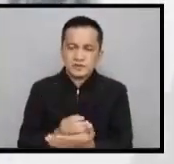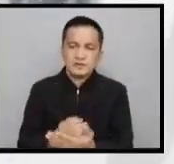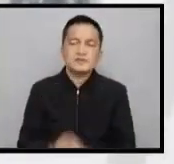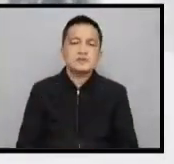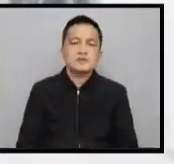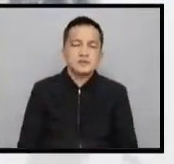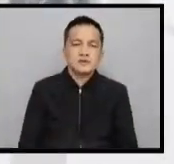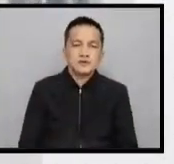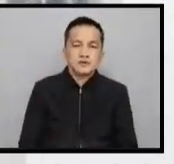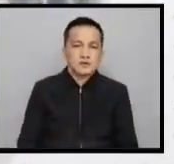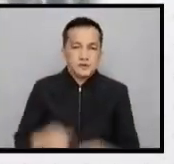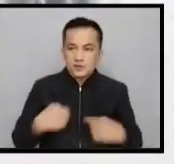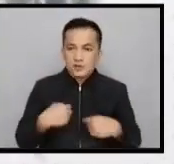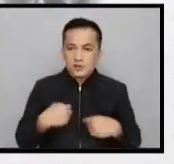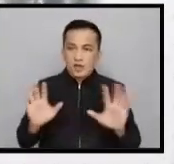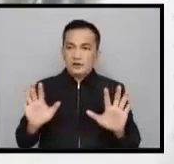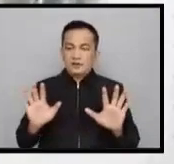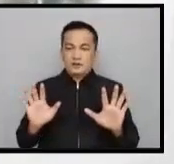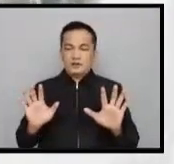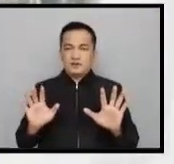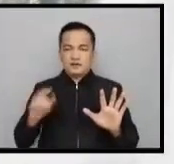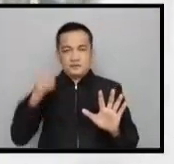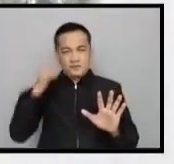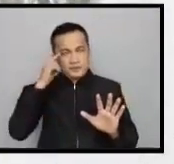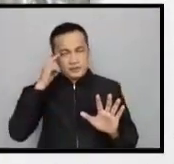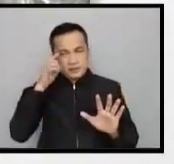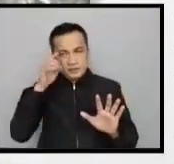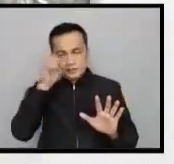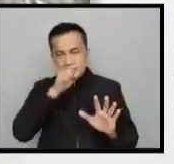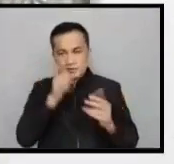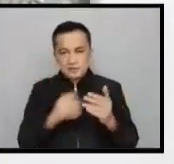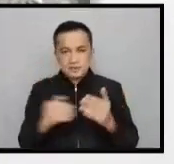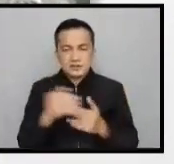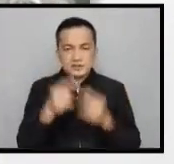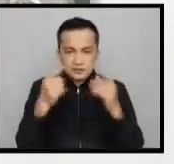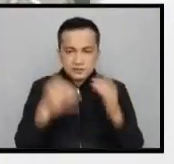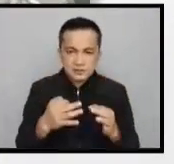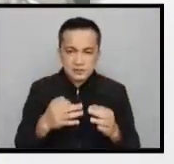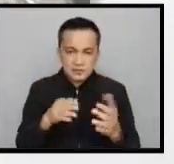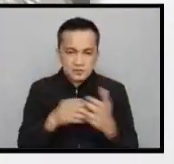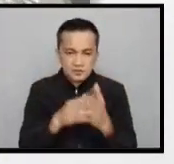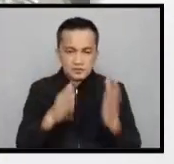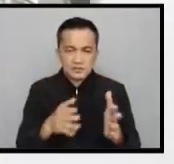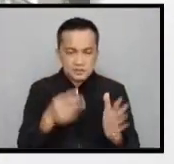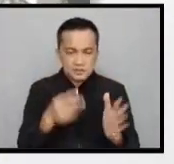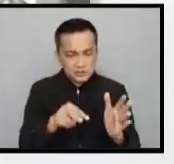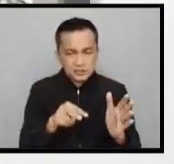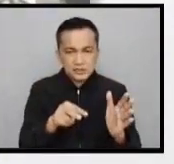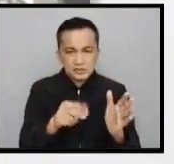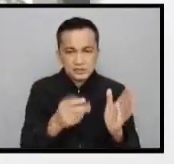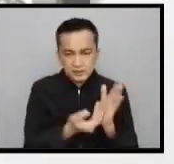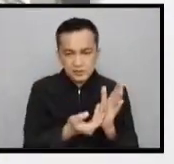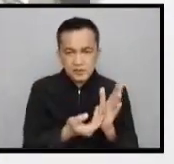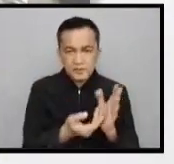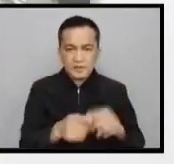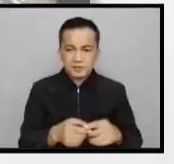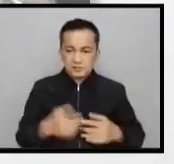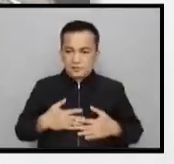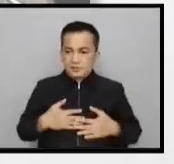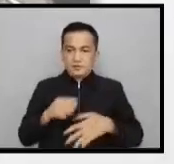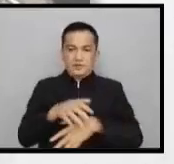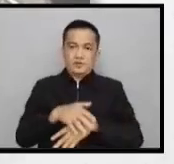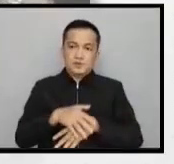I do not want to prejudge what the prosecutor will see in the evidence. Mm-hmm. Basta we are just supplying